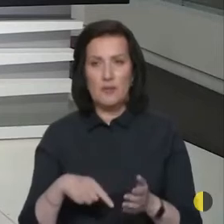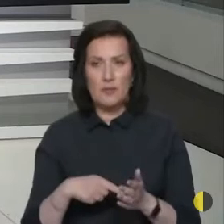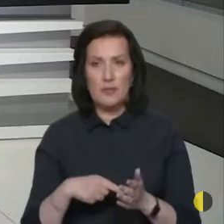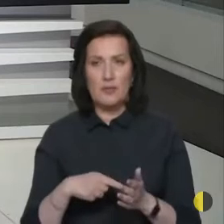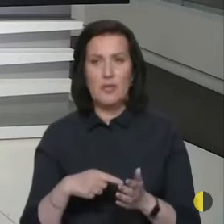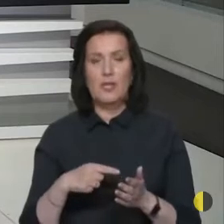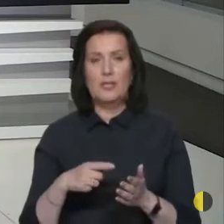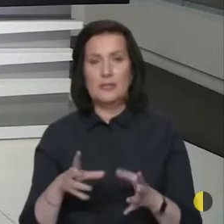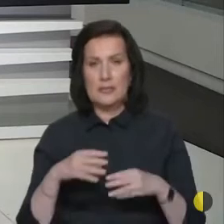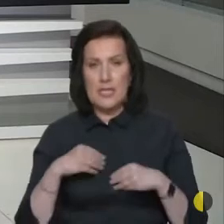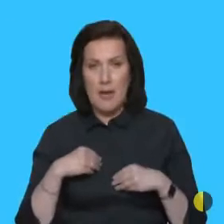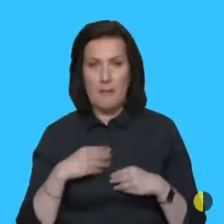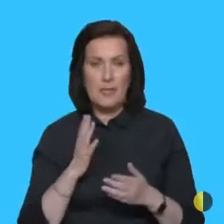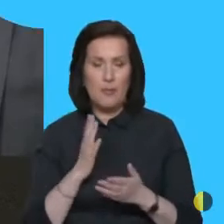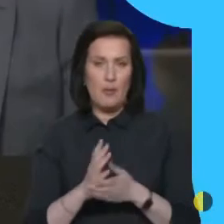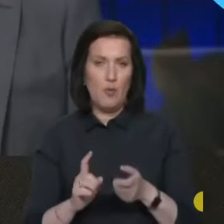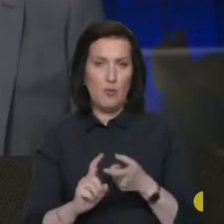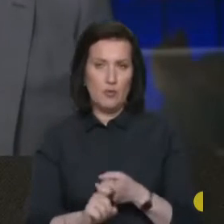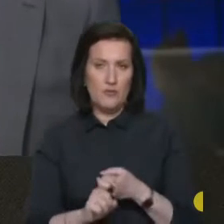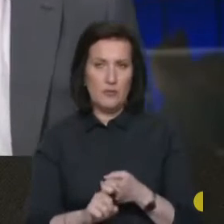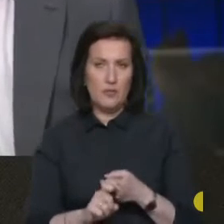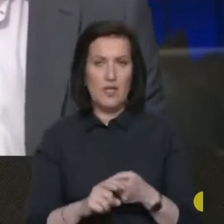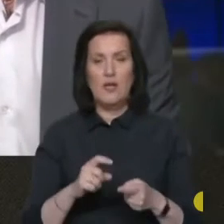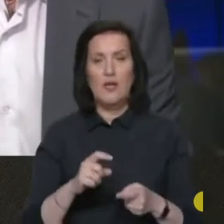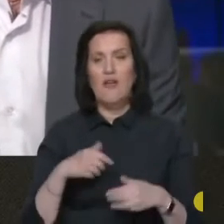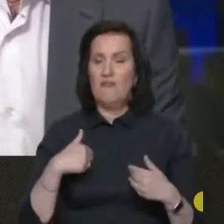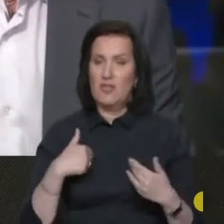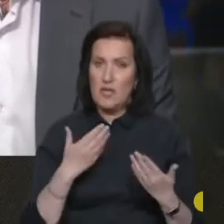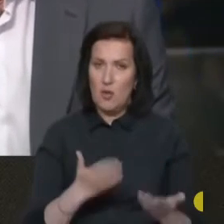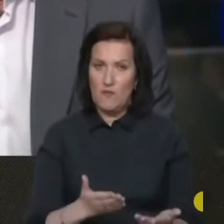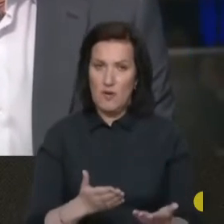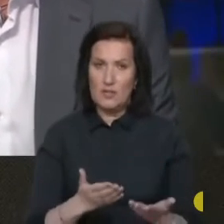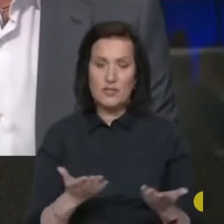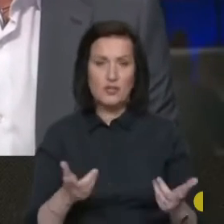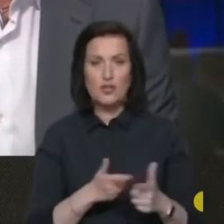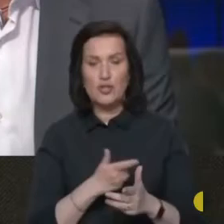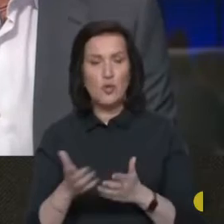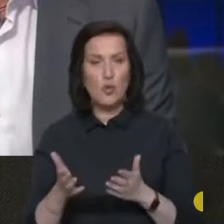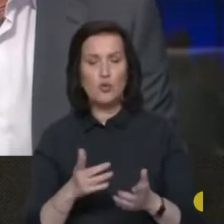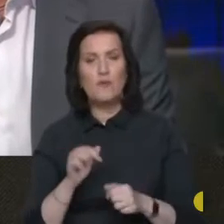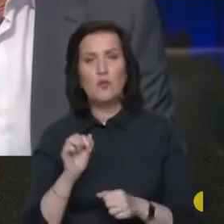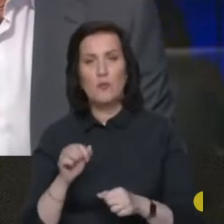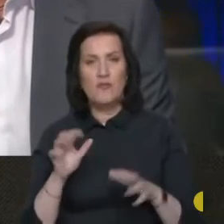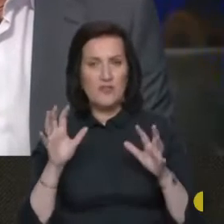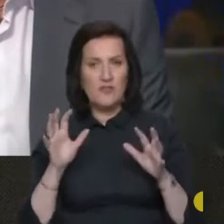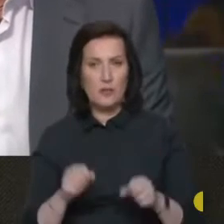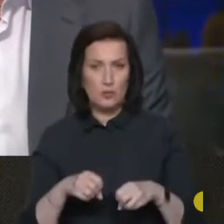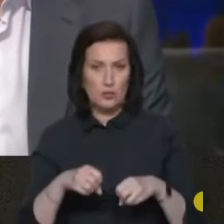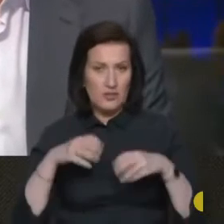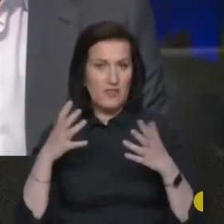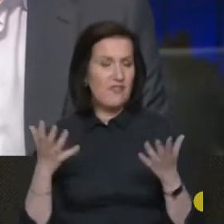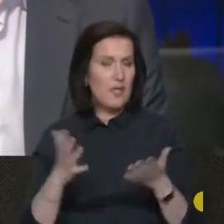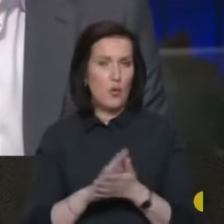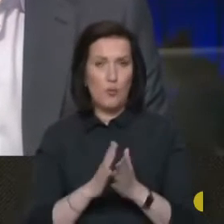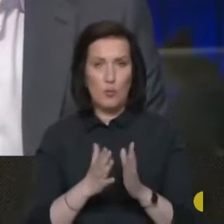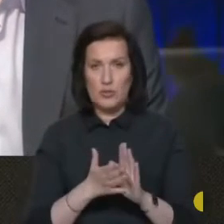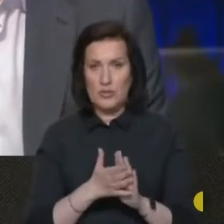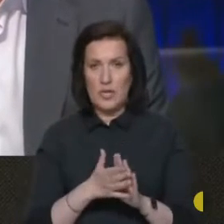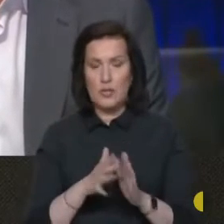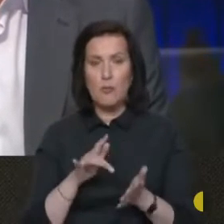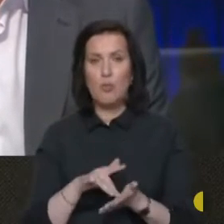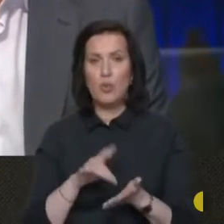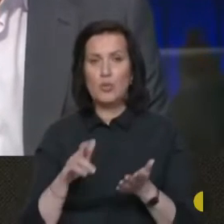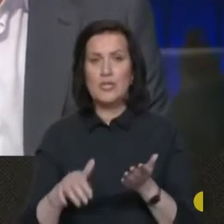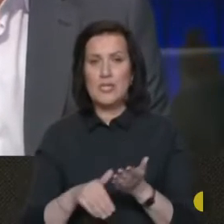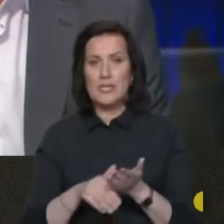Міський голова з нами на прямому зв'язку. Пане Руслане, вітаю вас. Чи готові до ймовірних відключень світла? В якому стані